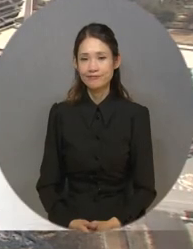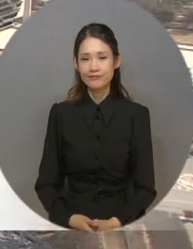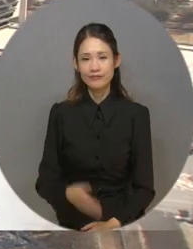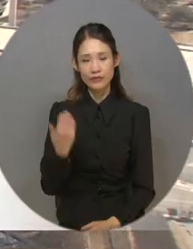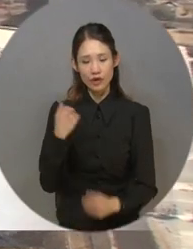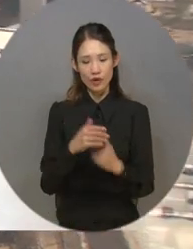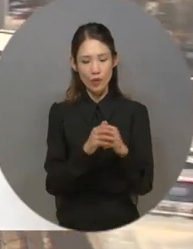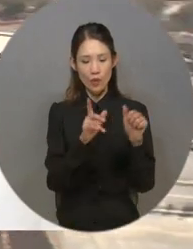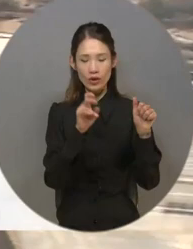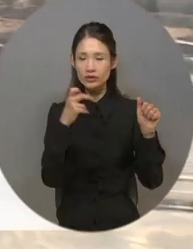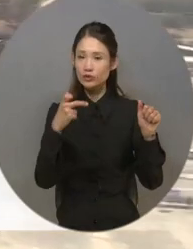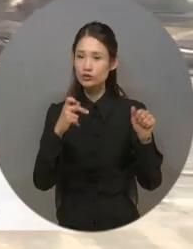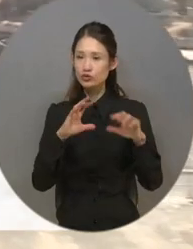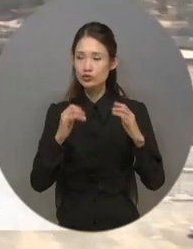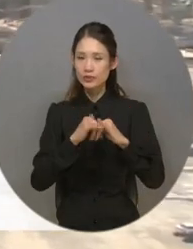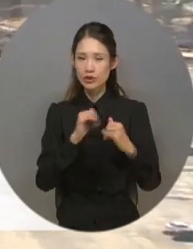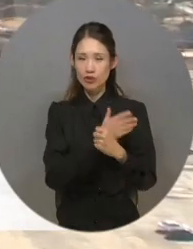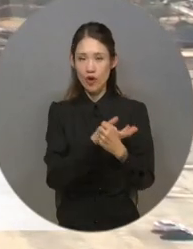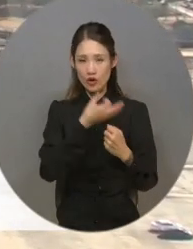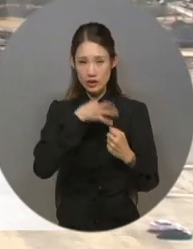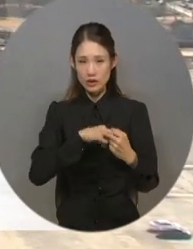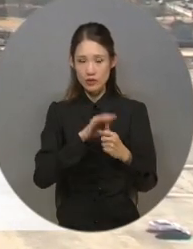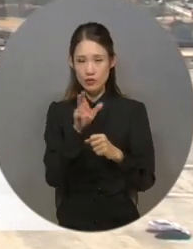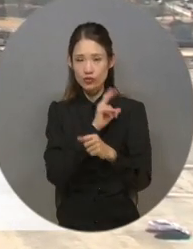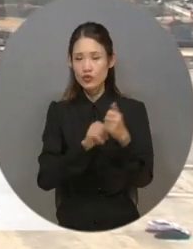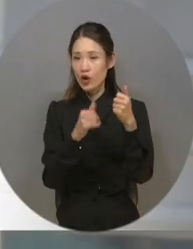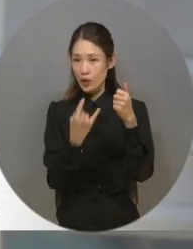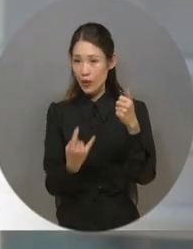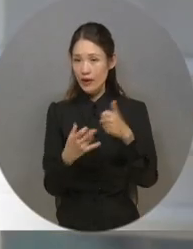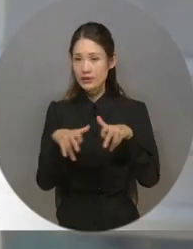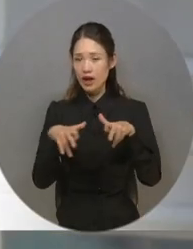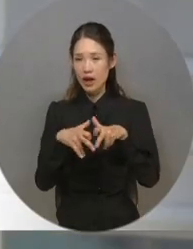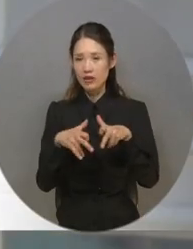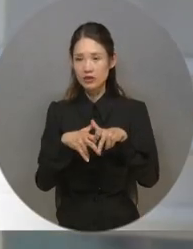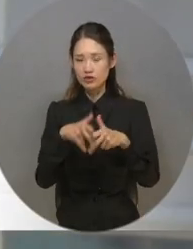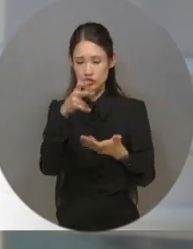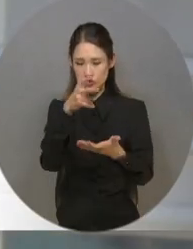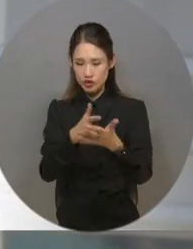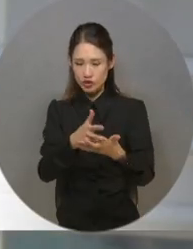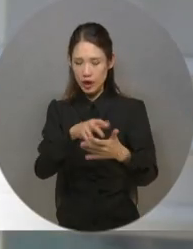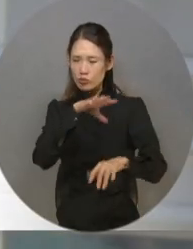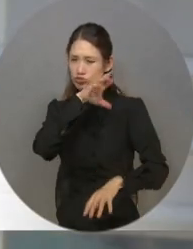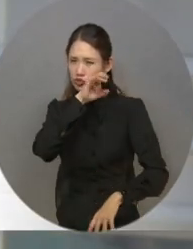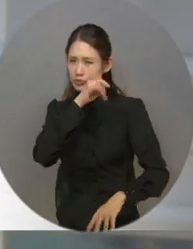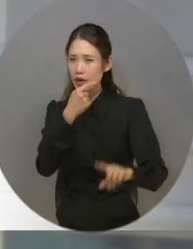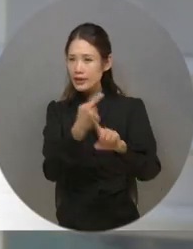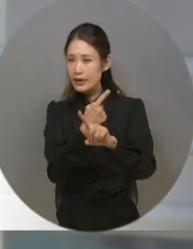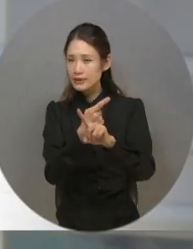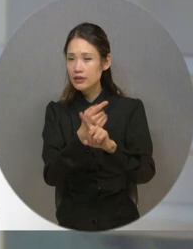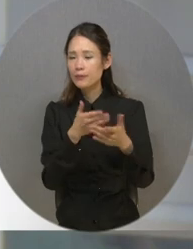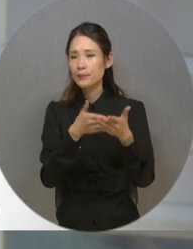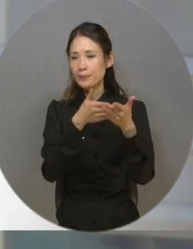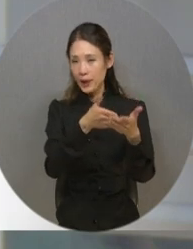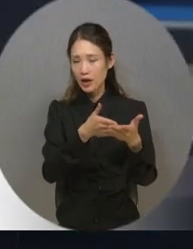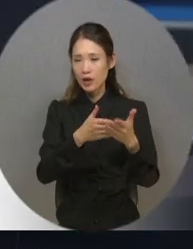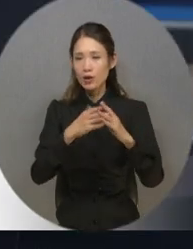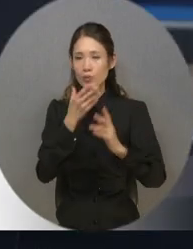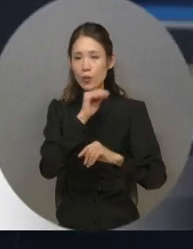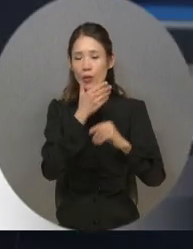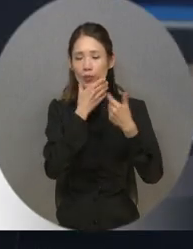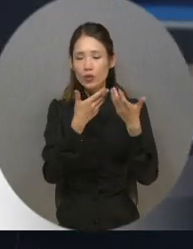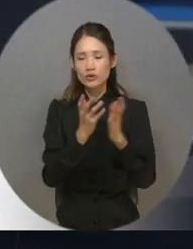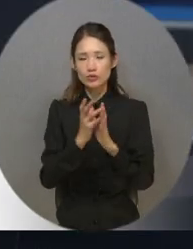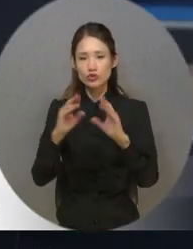지난 17일 국민권익위원회는 장애인 전용 주차 관련 국민 불편 개선방안을 마련해 보건복지부와 국토교통부에